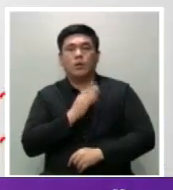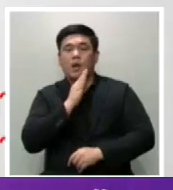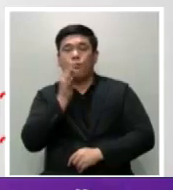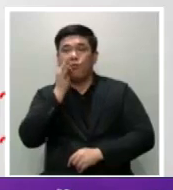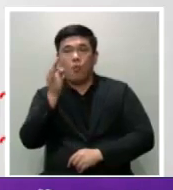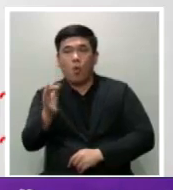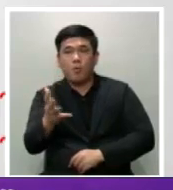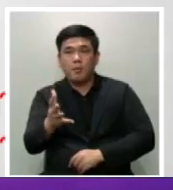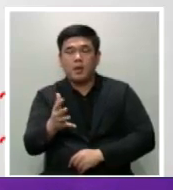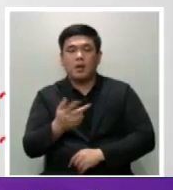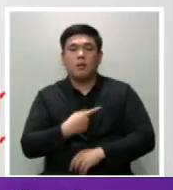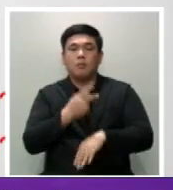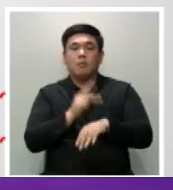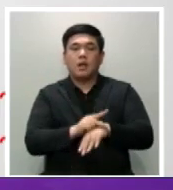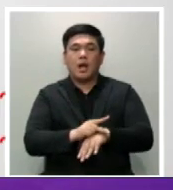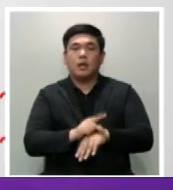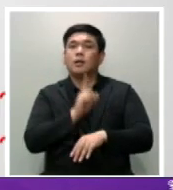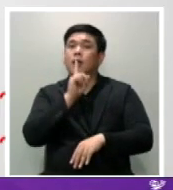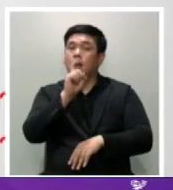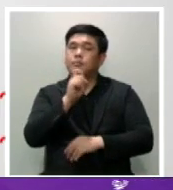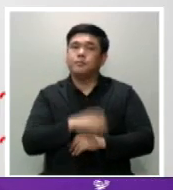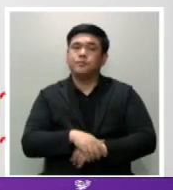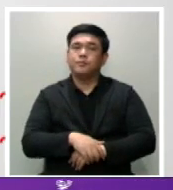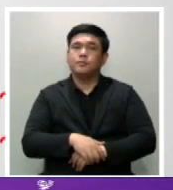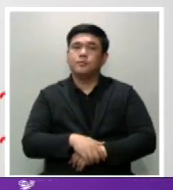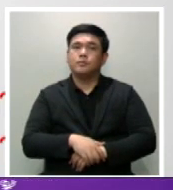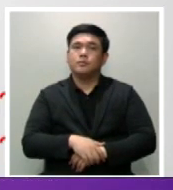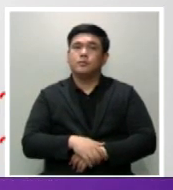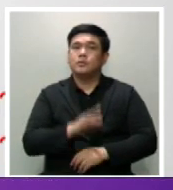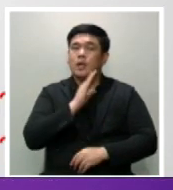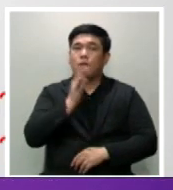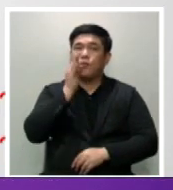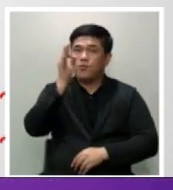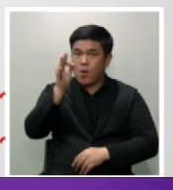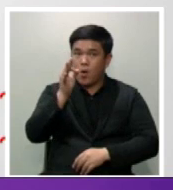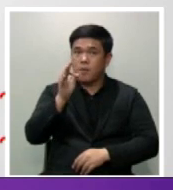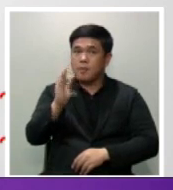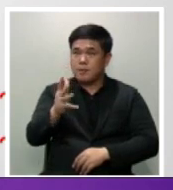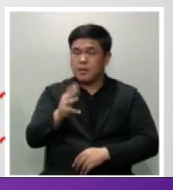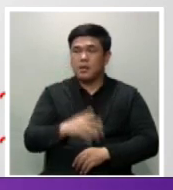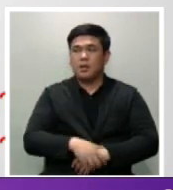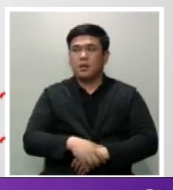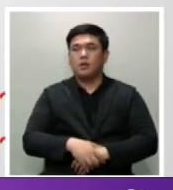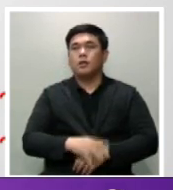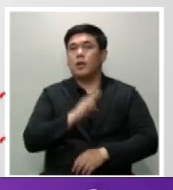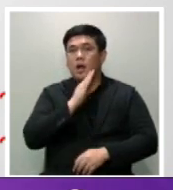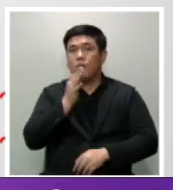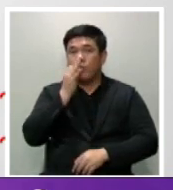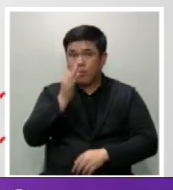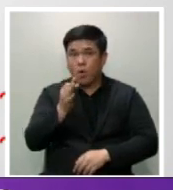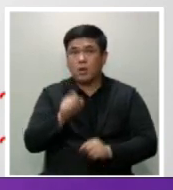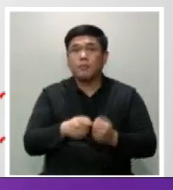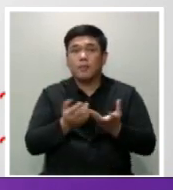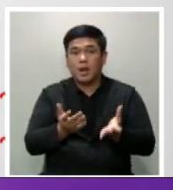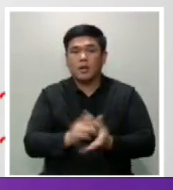ทำยังไงผมเป็นประธานในที่ประชุมผมก็ต้องถามหมายถึงว่าไม่ฟ้องโดยถูกกฎหมายนะแล้วถ้าฟ้องจะฟ้องยัง